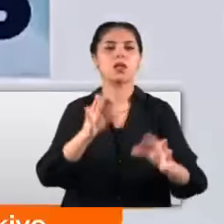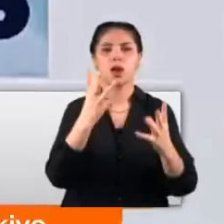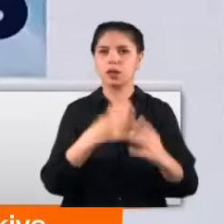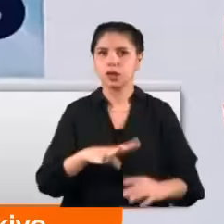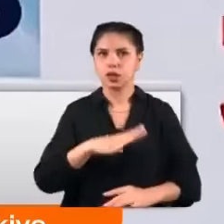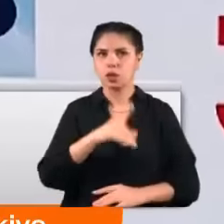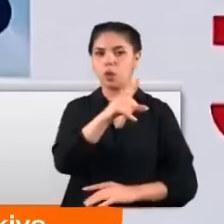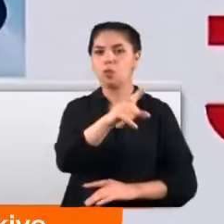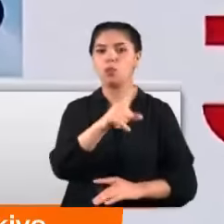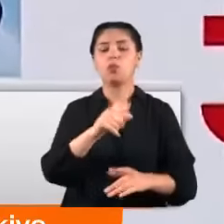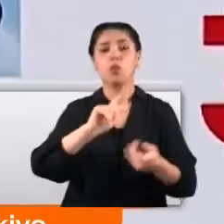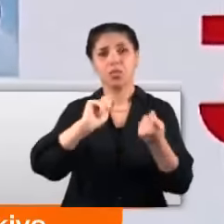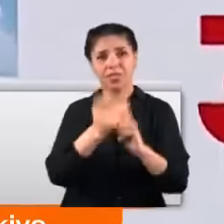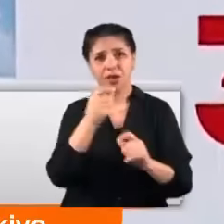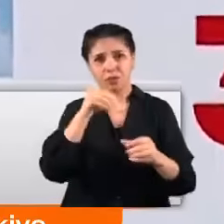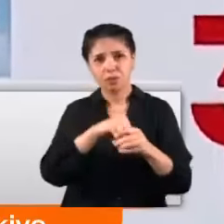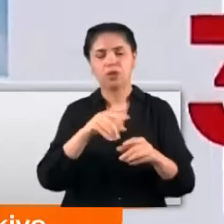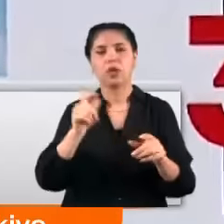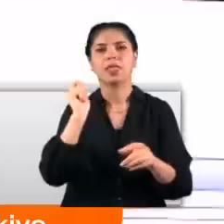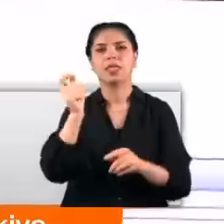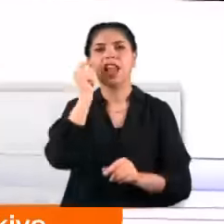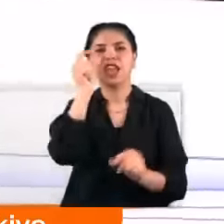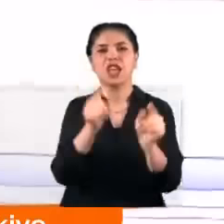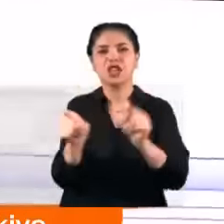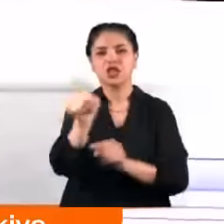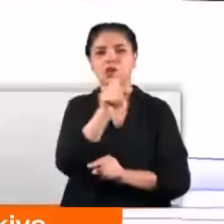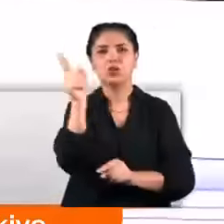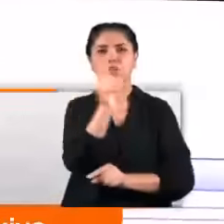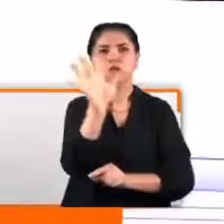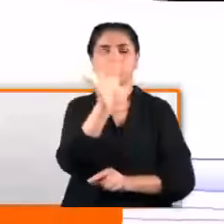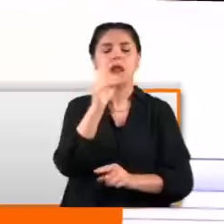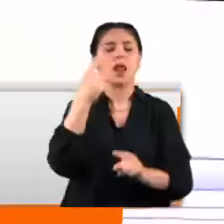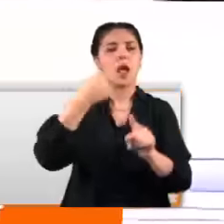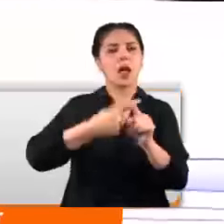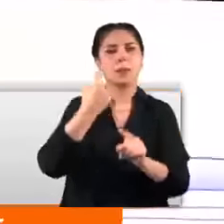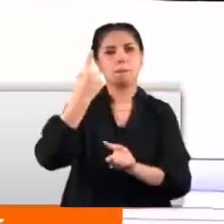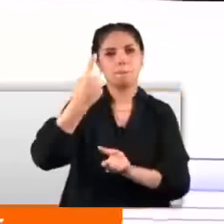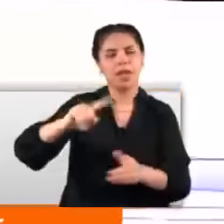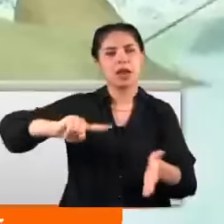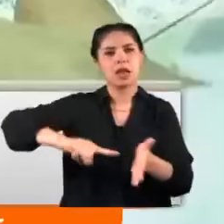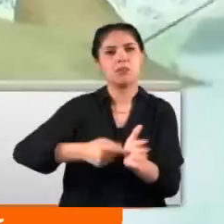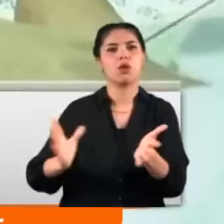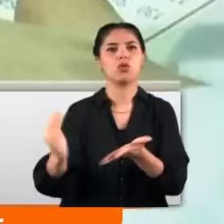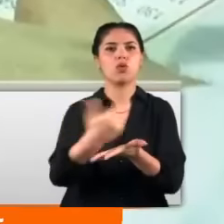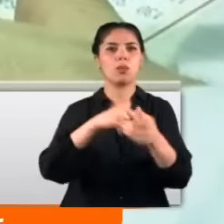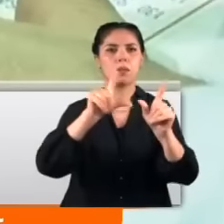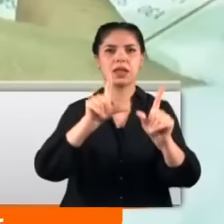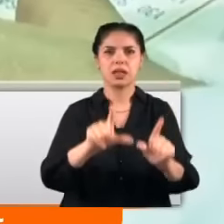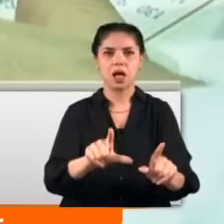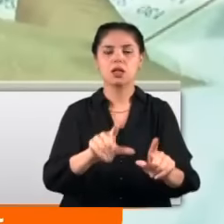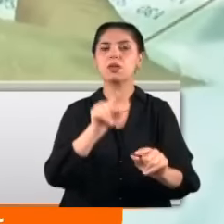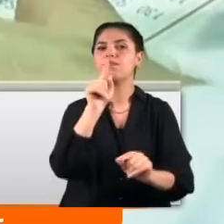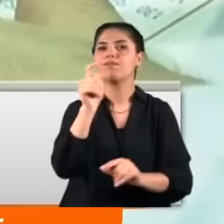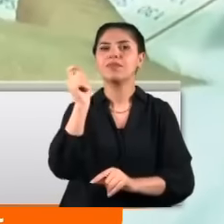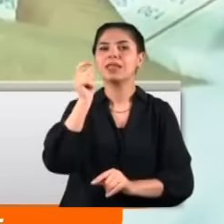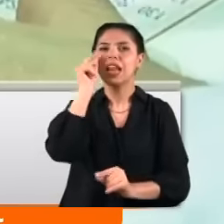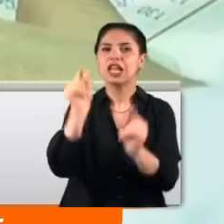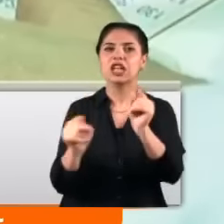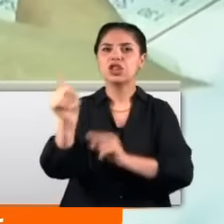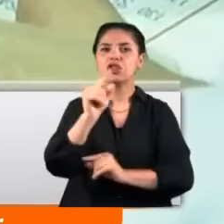kurultaya dönüşebilmesi içinse delegelerden %50+1 oranında imza toplanması gerekiyor. Ki delege